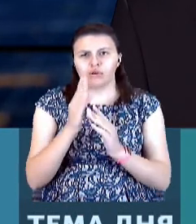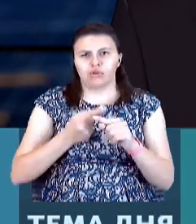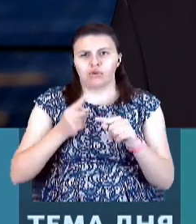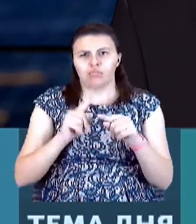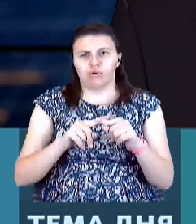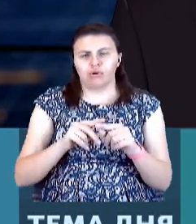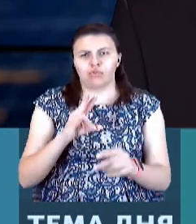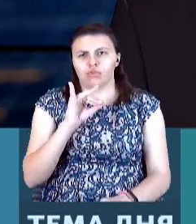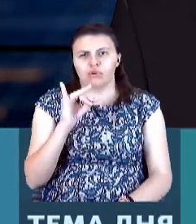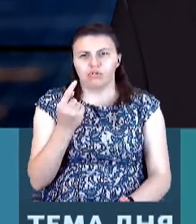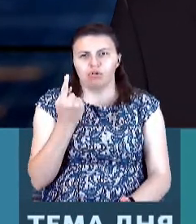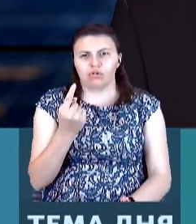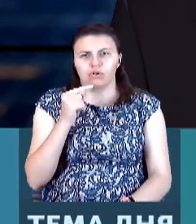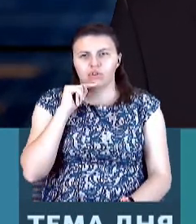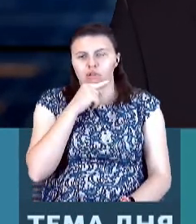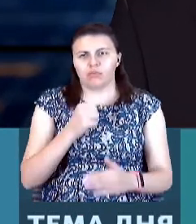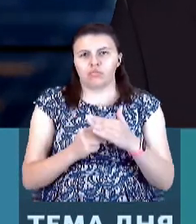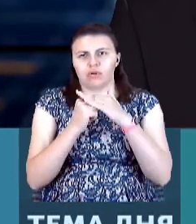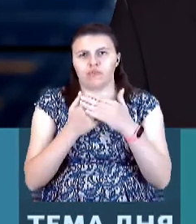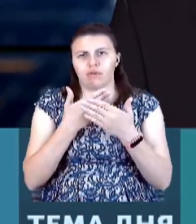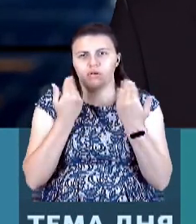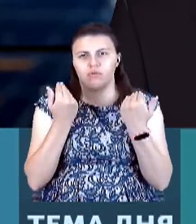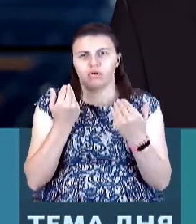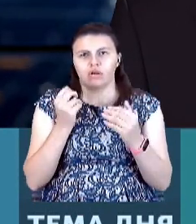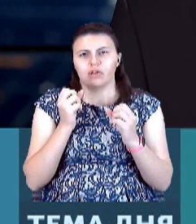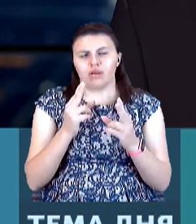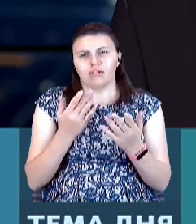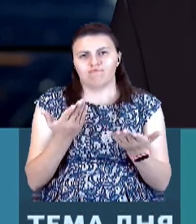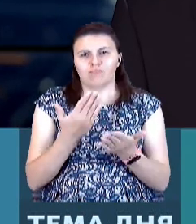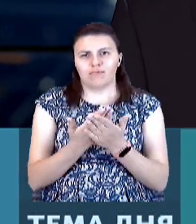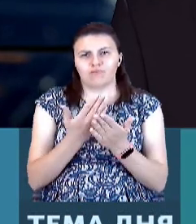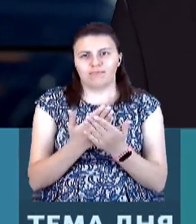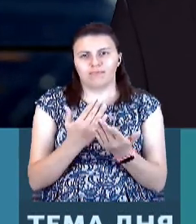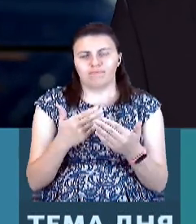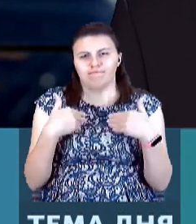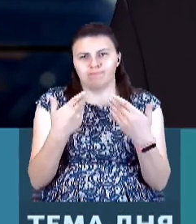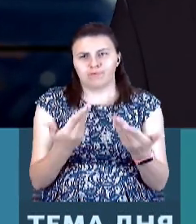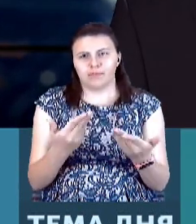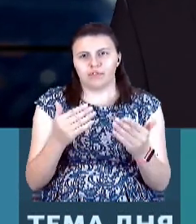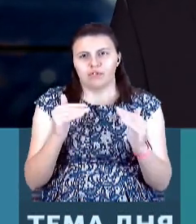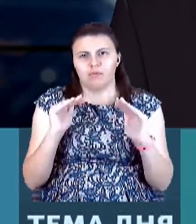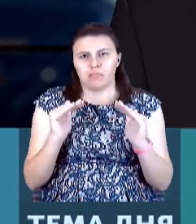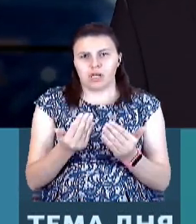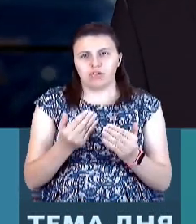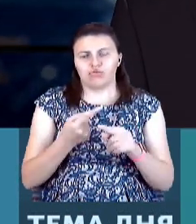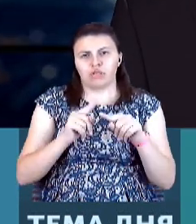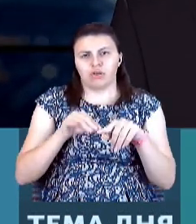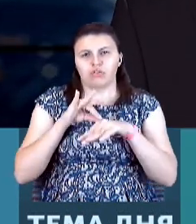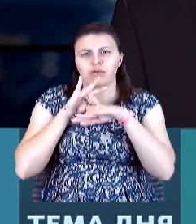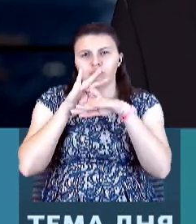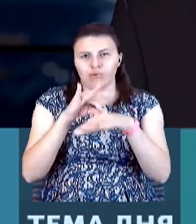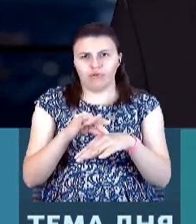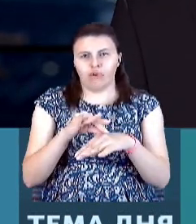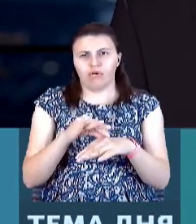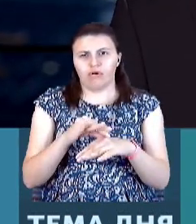Як альтернативу, єдиний шлях для того, щоб можна було знизити негативний вплив від цього, це запровадити